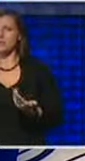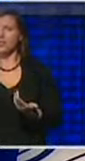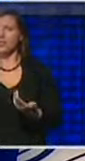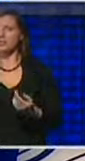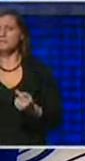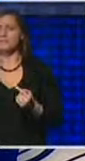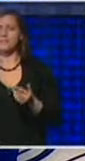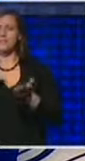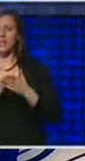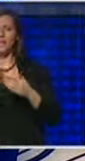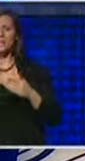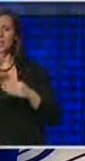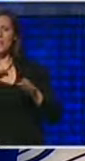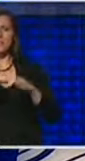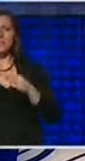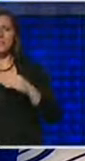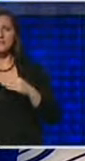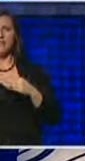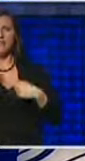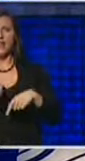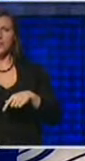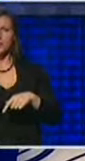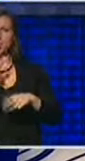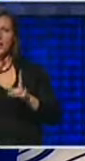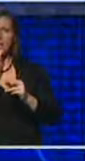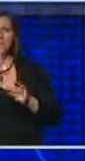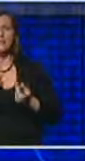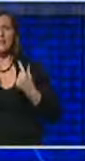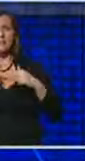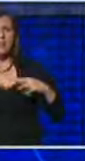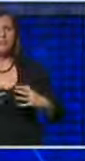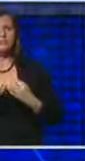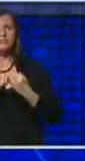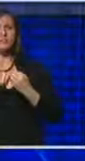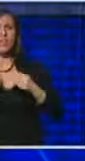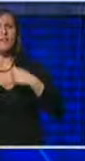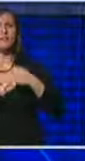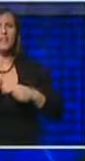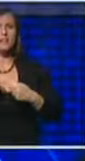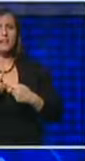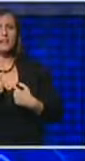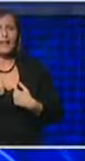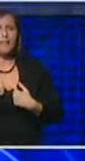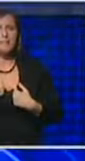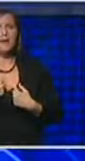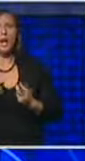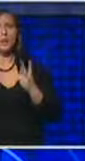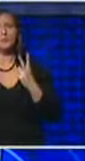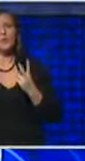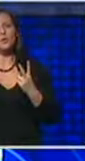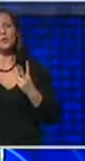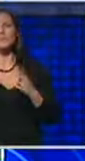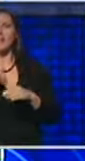hogy a miniszterelnök úri beszédből alakulhat ki az a következtetésem, hogy továbbra is fontos számára az,